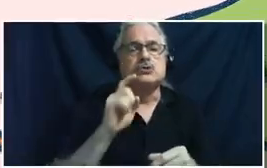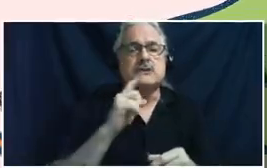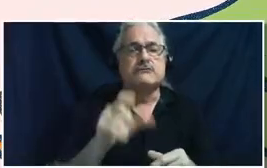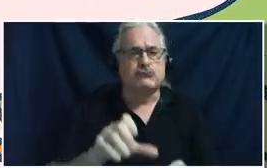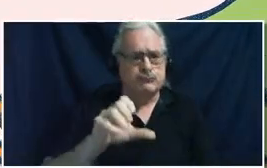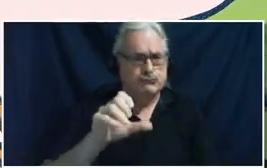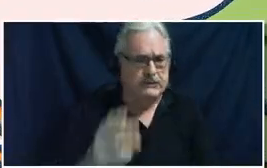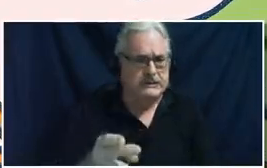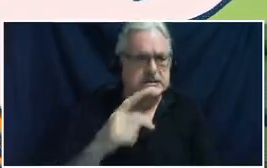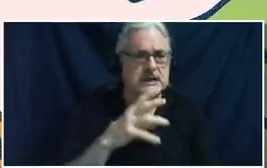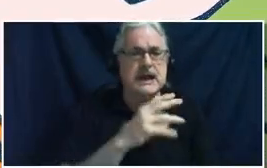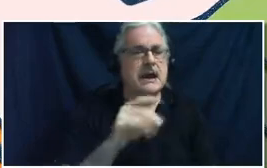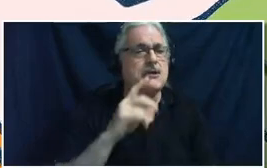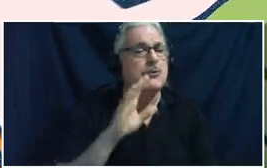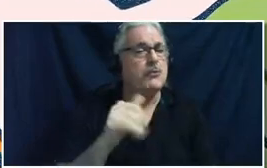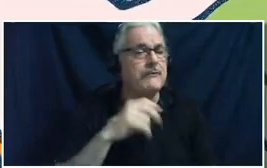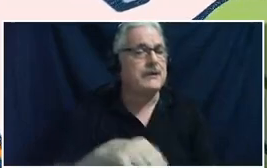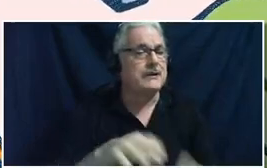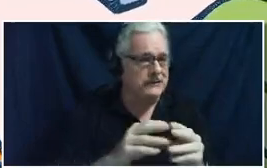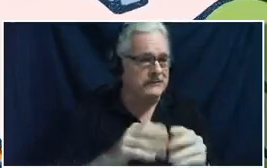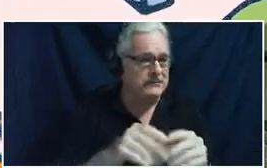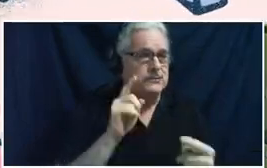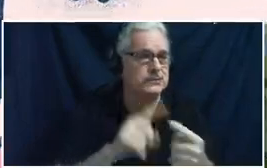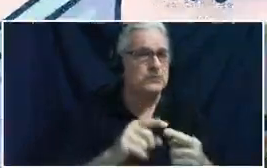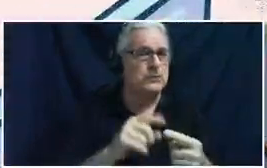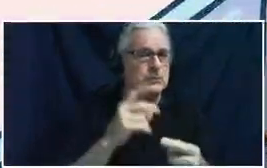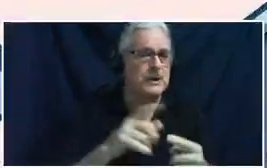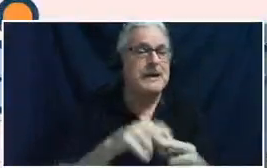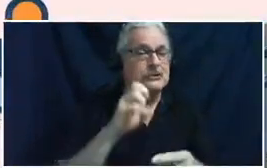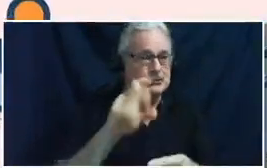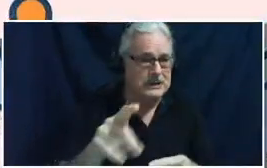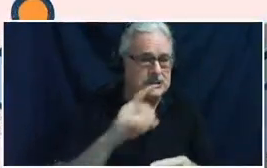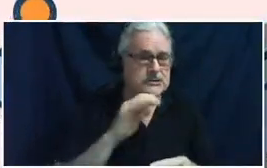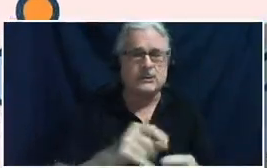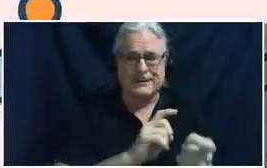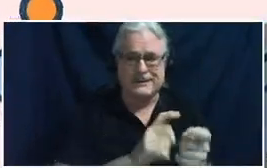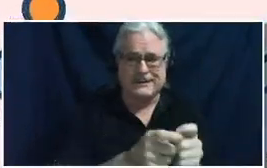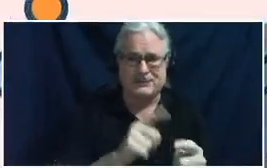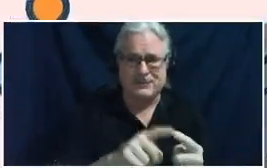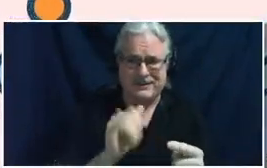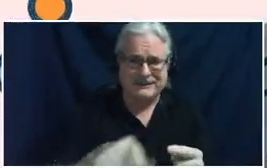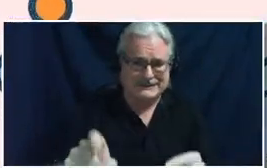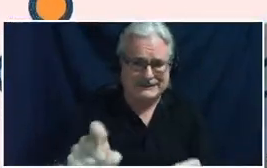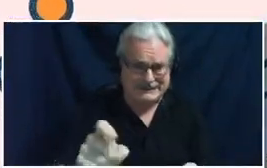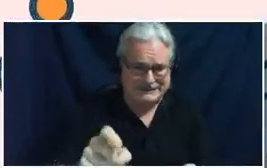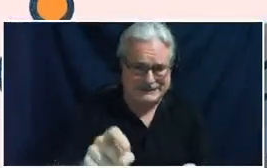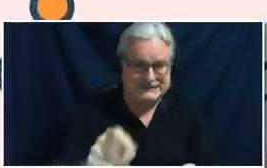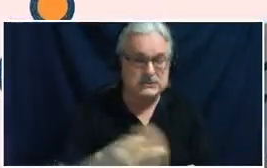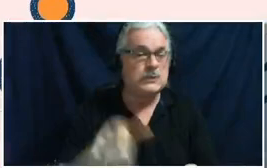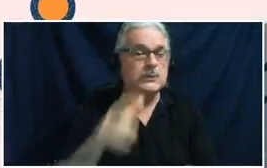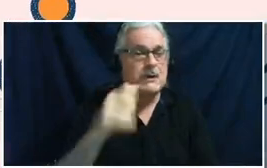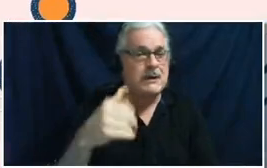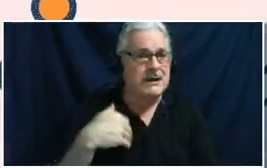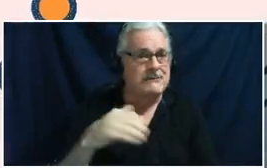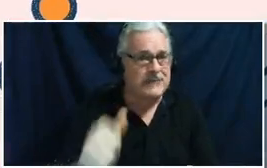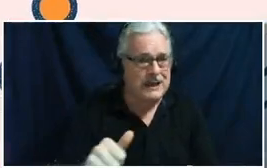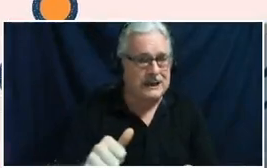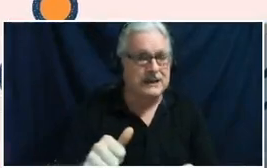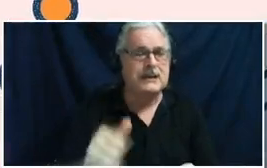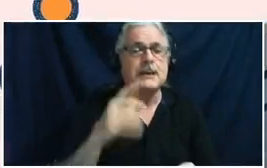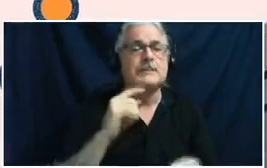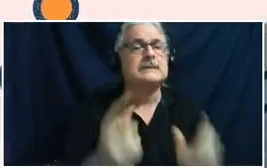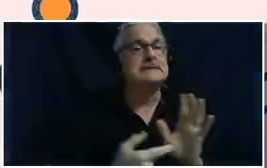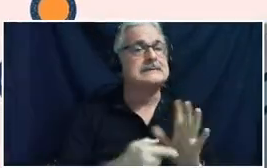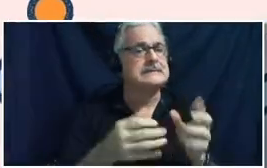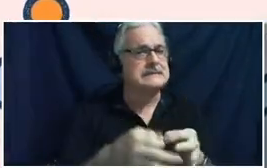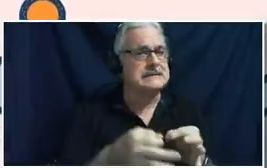une perte pour nous tous. Mais les pays riches, aussi bien que les pauvres, séparent trop souvent certains enfants des autres à l'école, comme des enfants qui ont